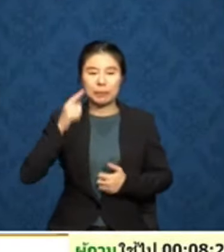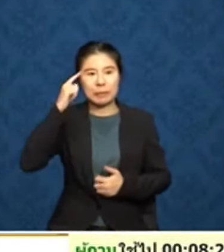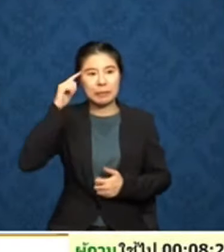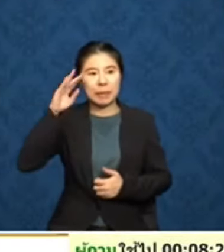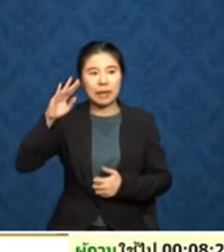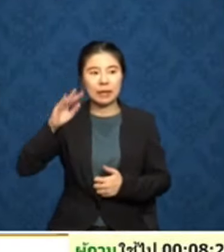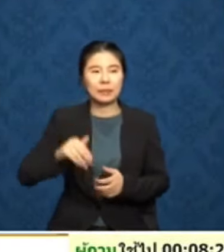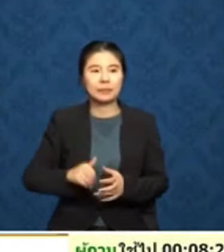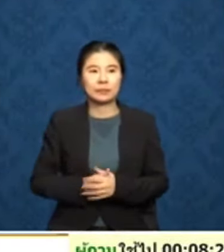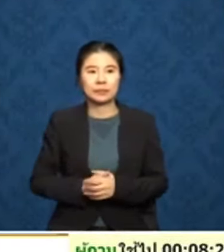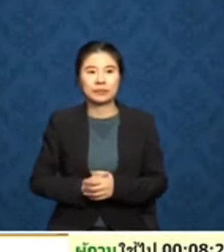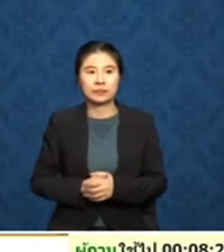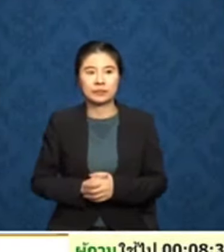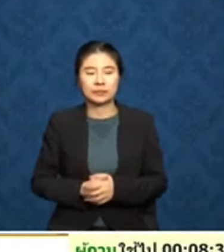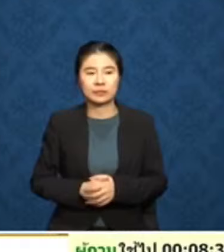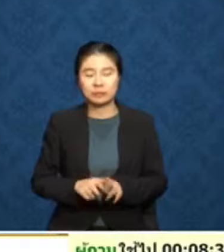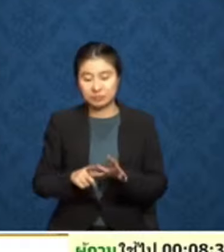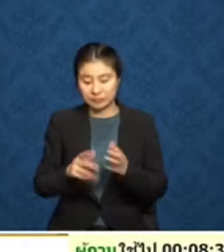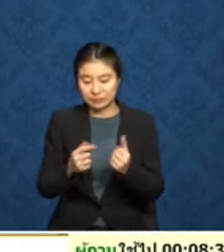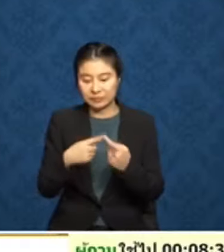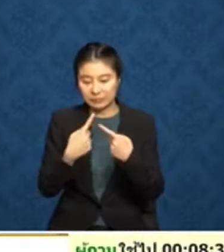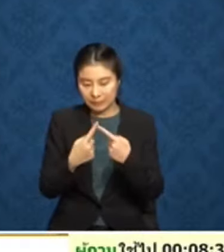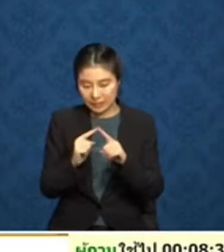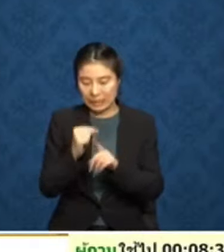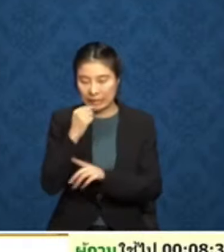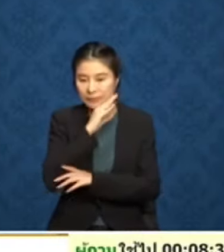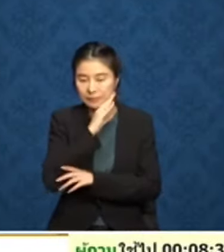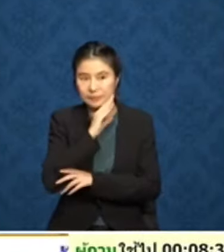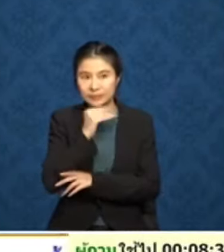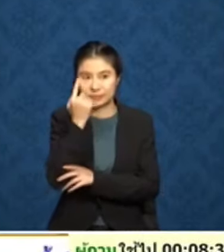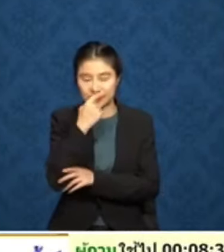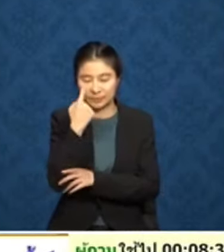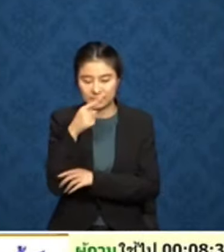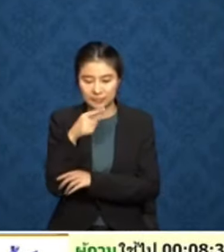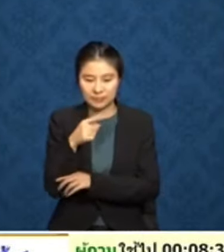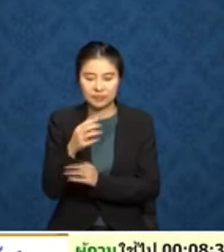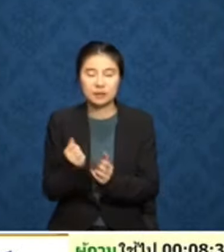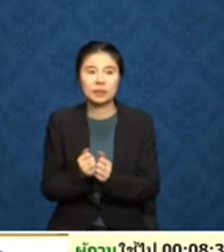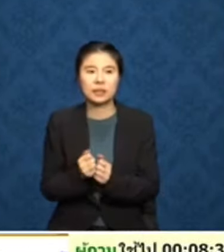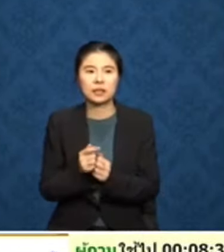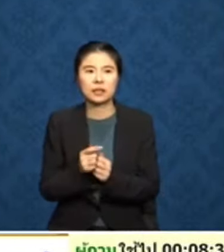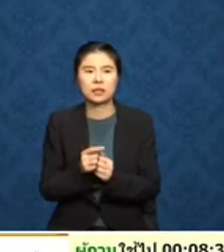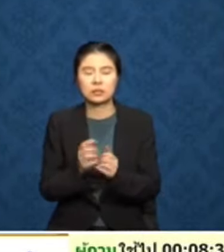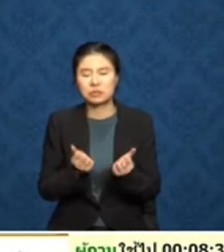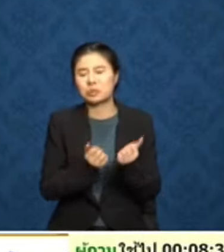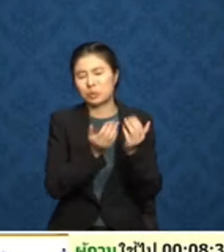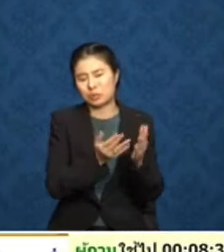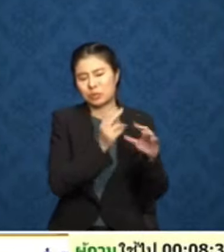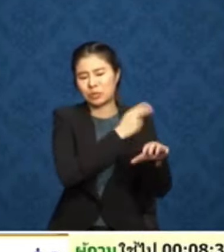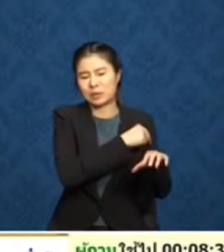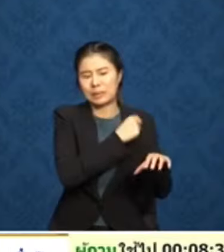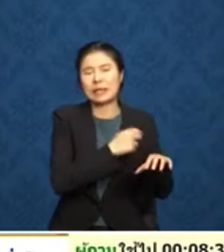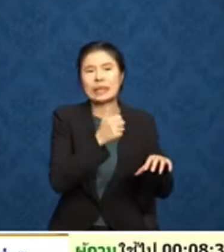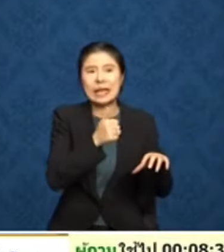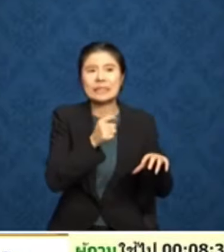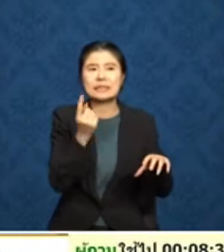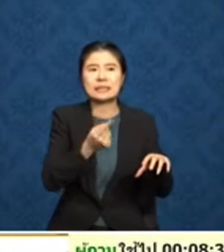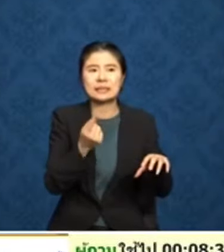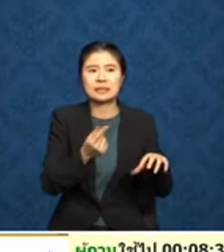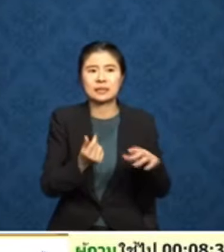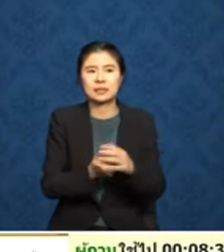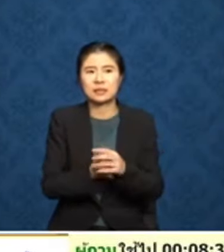ะสามารถเข้าสู่กระบวนการแพทย์ได้เนี่ยปัญหาที่เจอกันจริงๆเลยค่ะหลังจากที่ส่งเข้าสู่ระบบสาธ